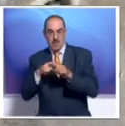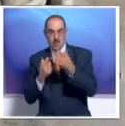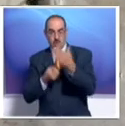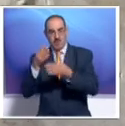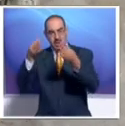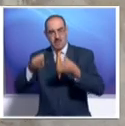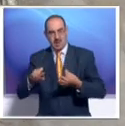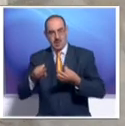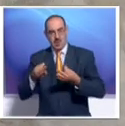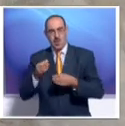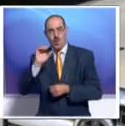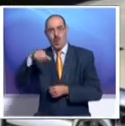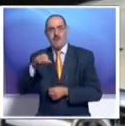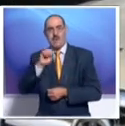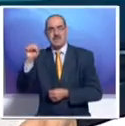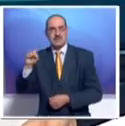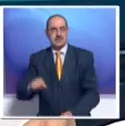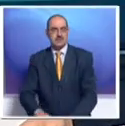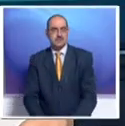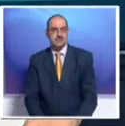لمنظمة الصحة العالمية.